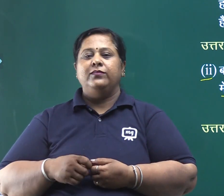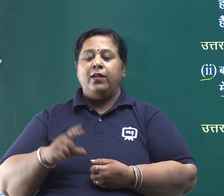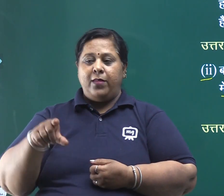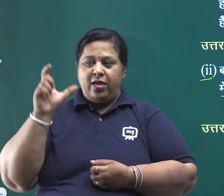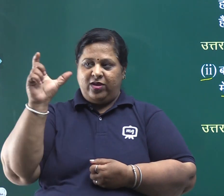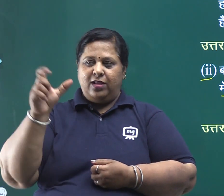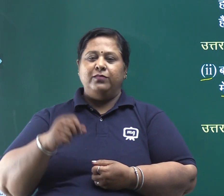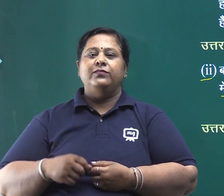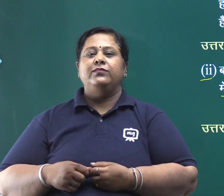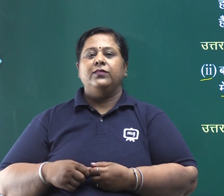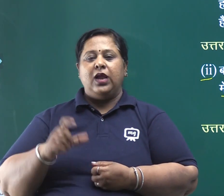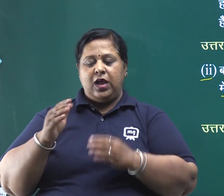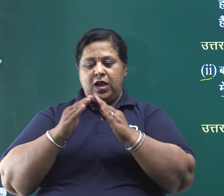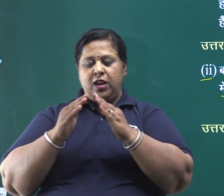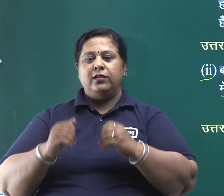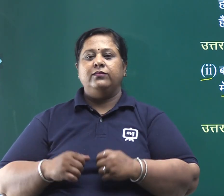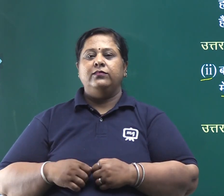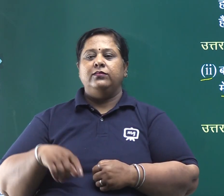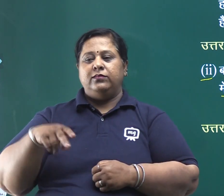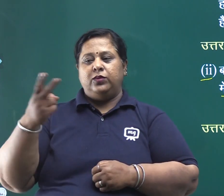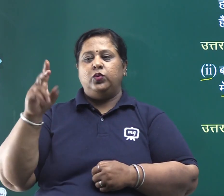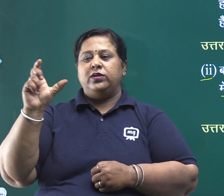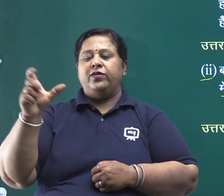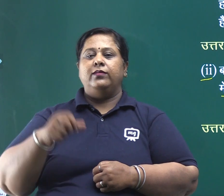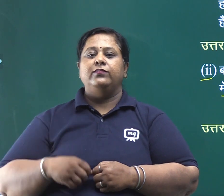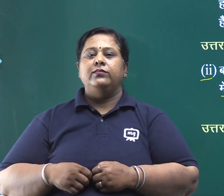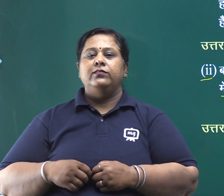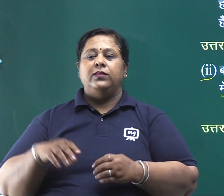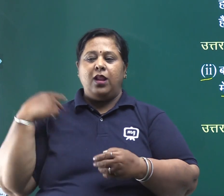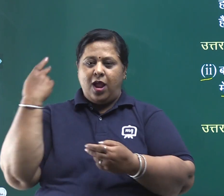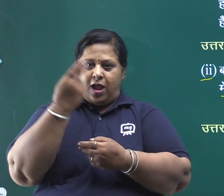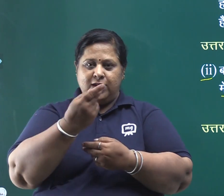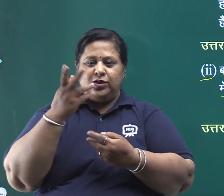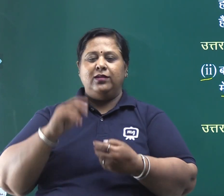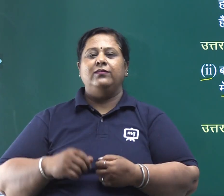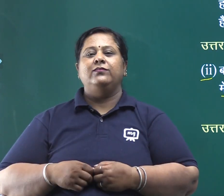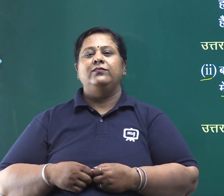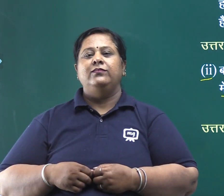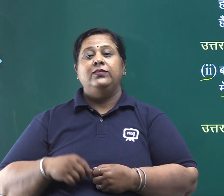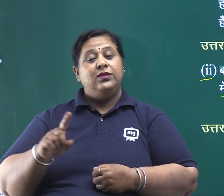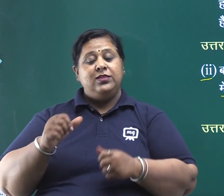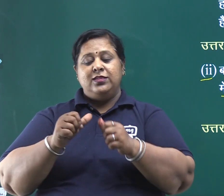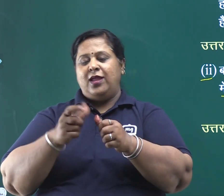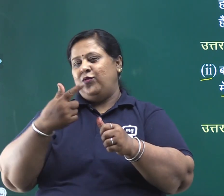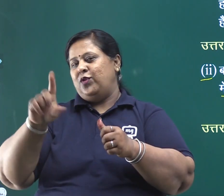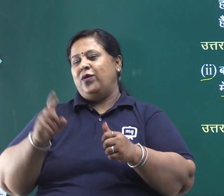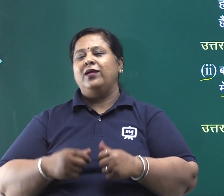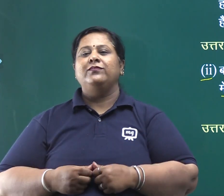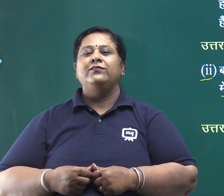पहला विकल्प घर और दूसरा विकल्प आंचल। तो सही उत्तर होगा